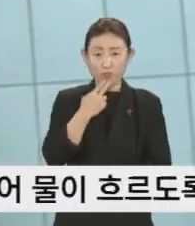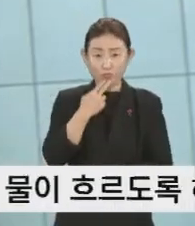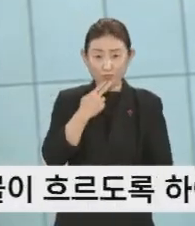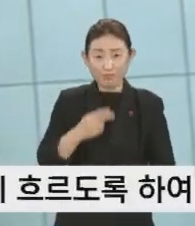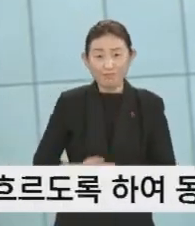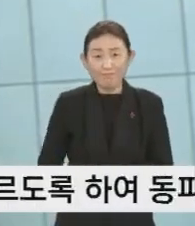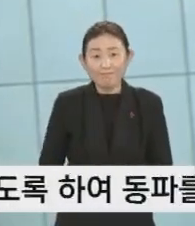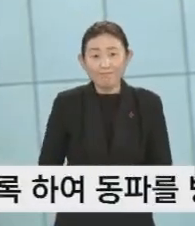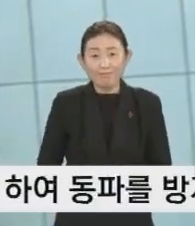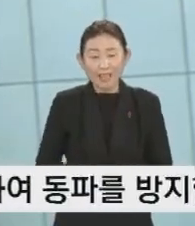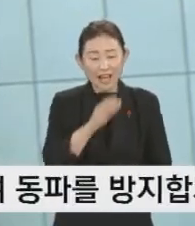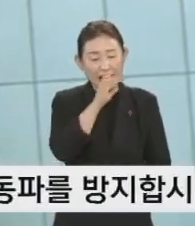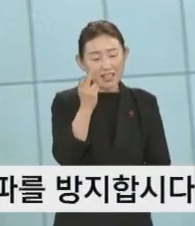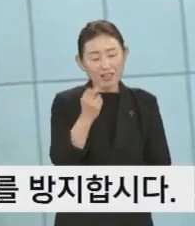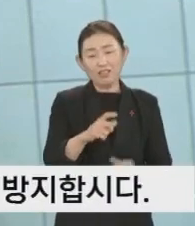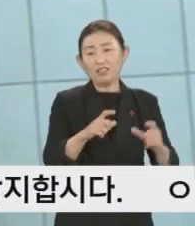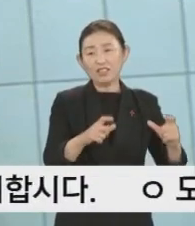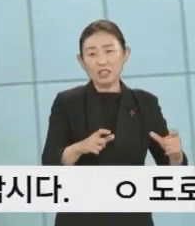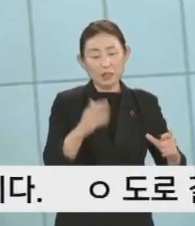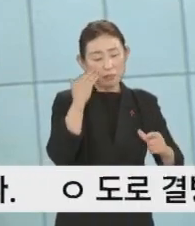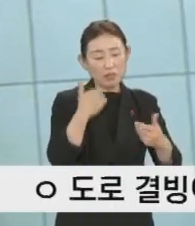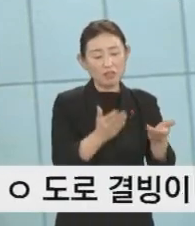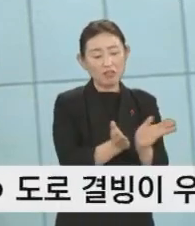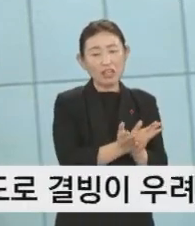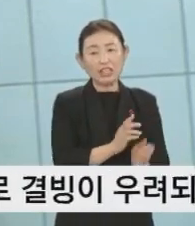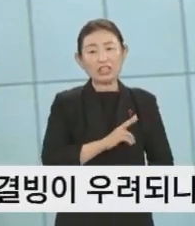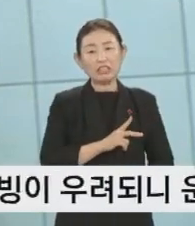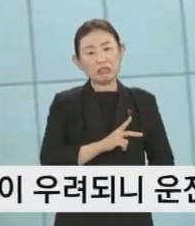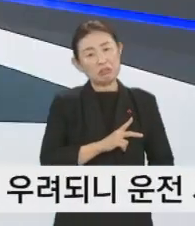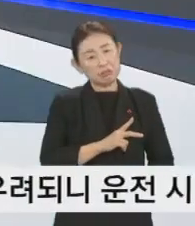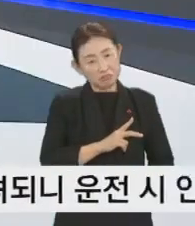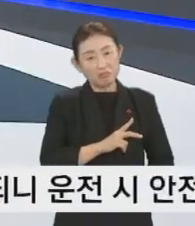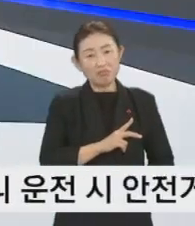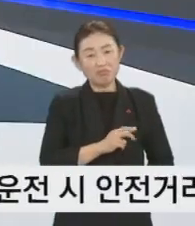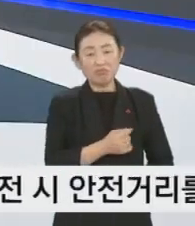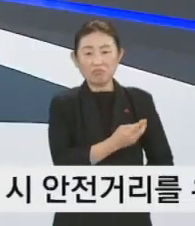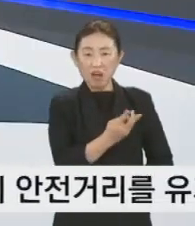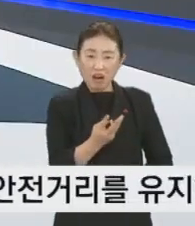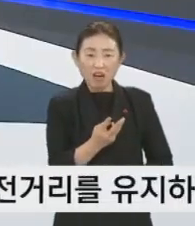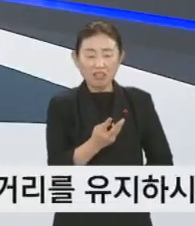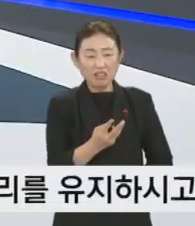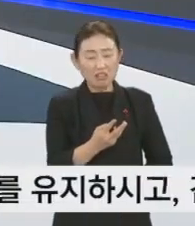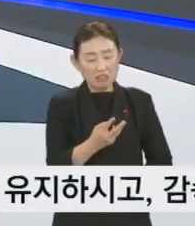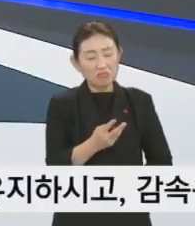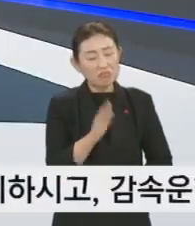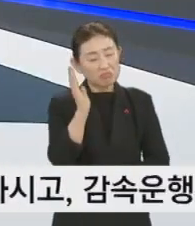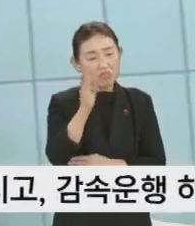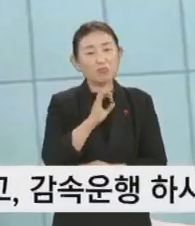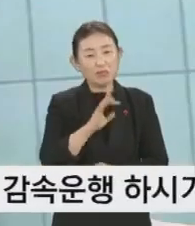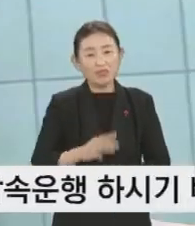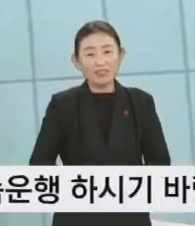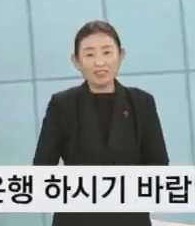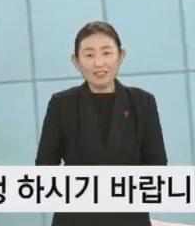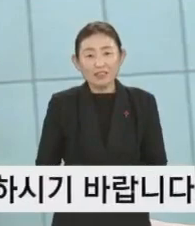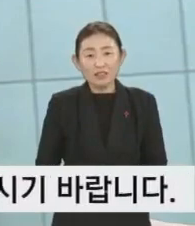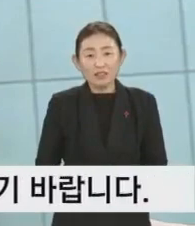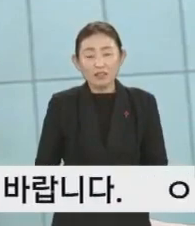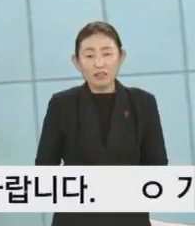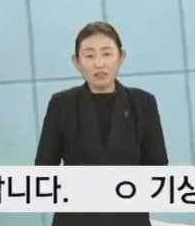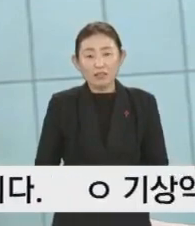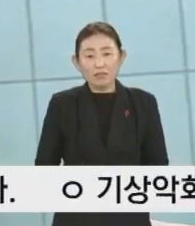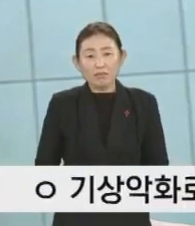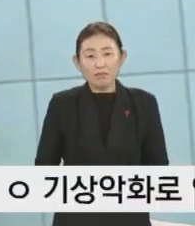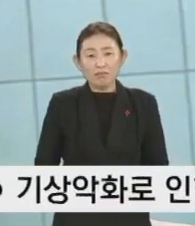이제 아산에 이제 민주당 의원, 도의원하고 시의원들이 일부가 하는 그런 부분들이고요. 그런데 저희